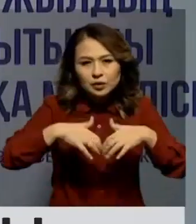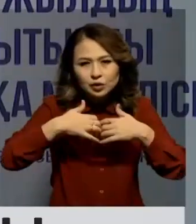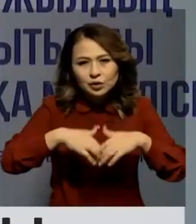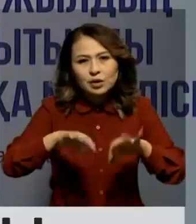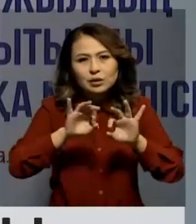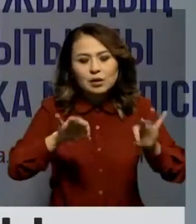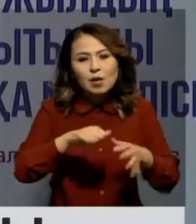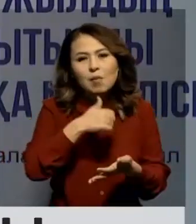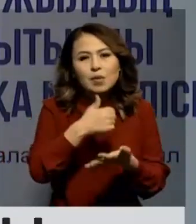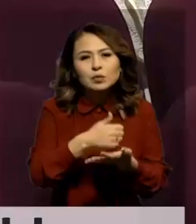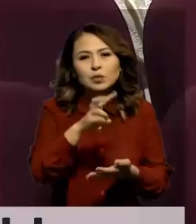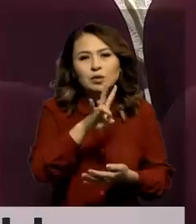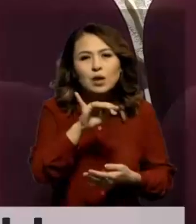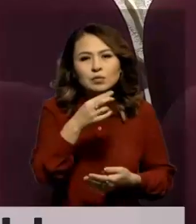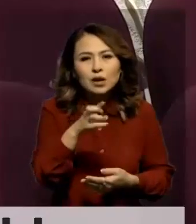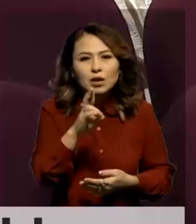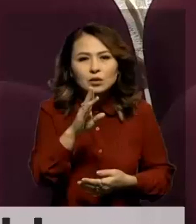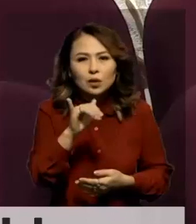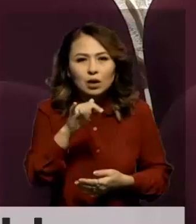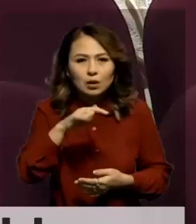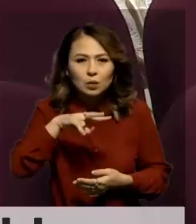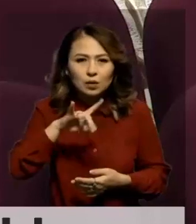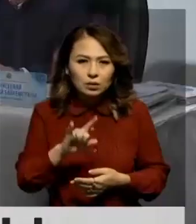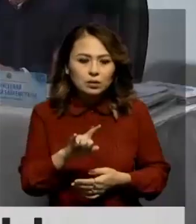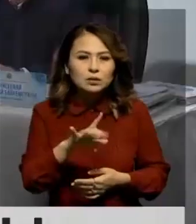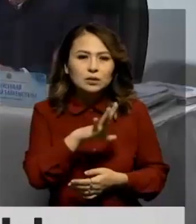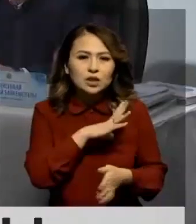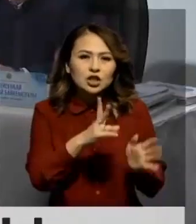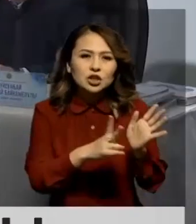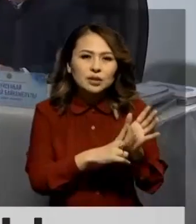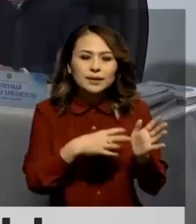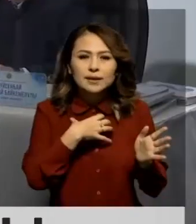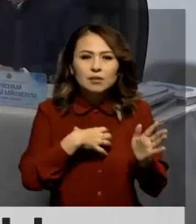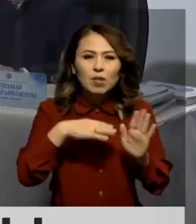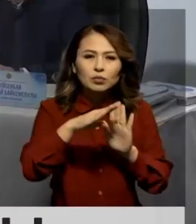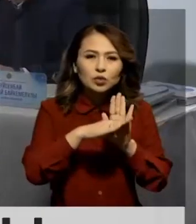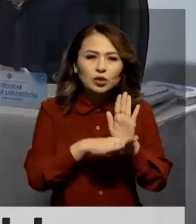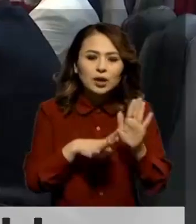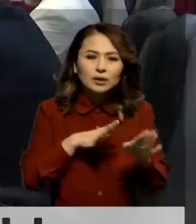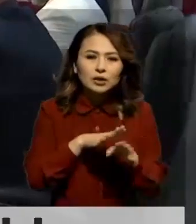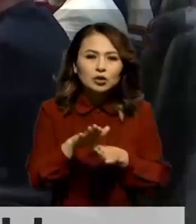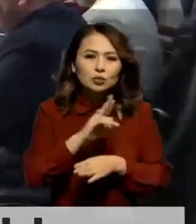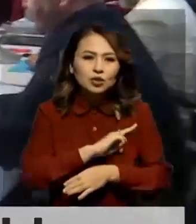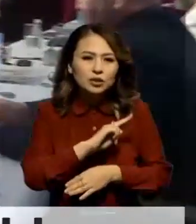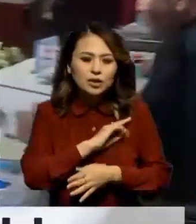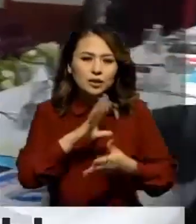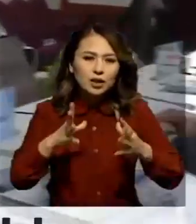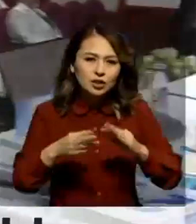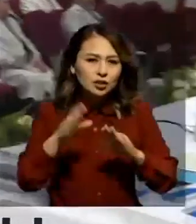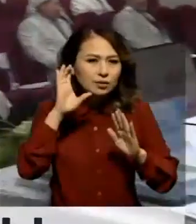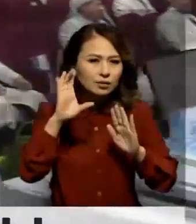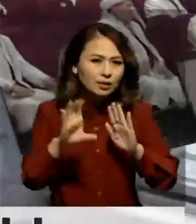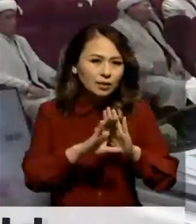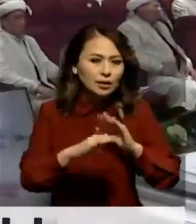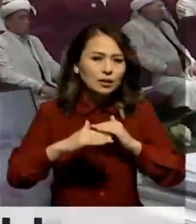беру жиынында айтылды. Бас мүфти Наурызбай Қажы Тағанұлы төралқа мәжілісінде 7 негізгі бағыт бойынша атқарылған жұмыстардың